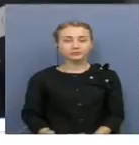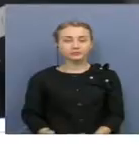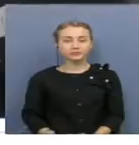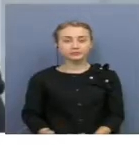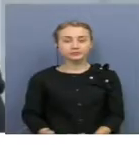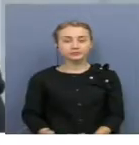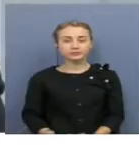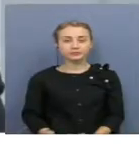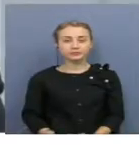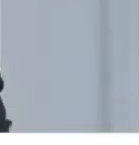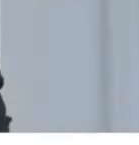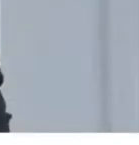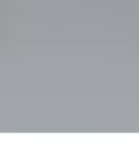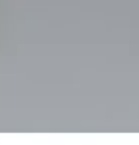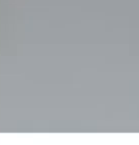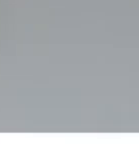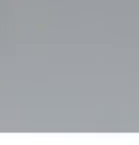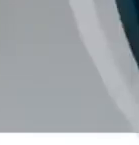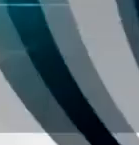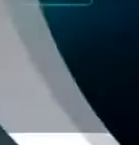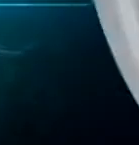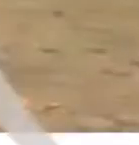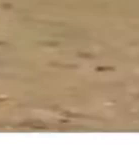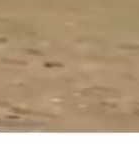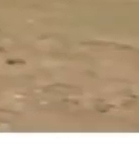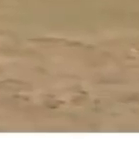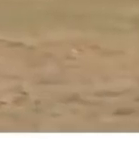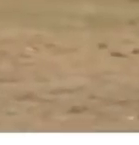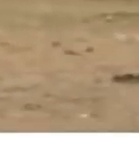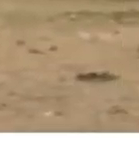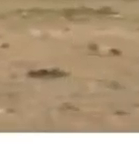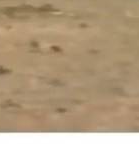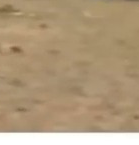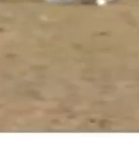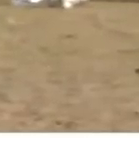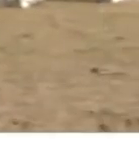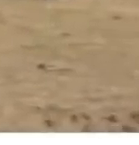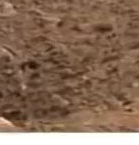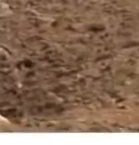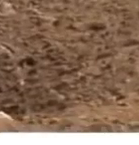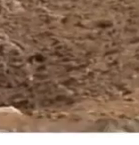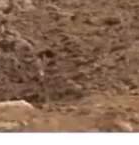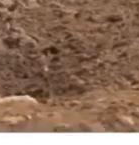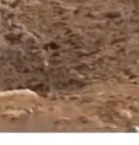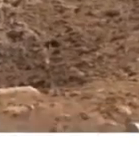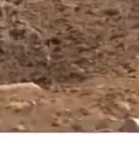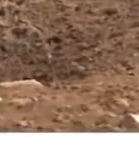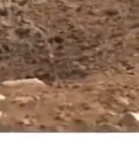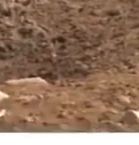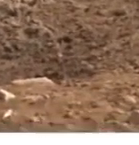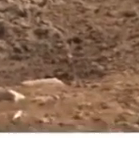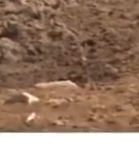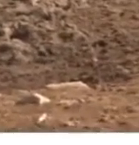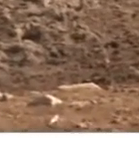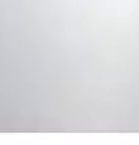Иегова куәгерлері арнамызды қорлады деп айыпталды. Республикада бастау алған «Бірге таза Қазақстан» атты экологиялық акция Зеренді